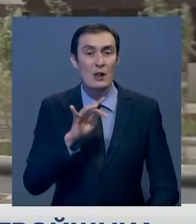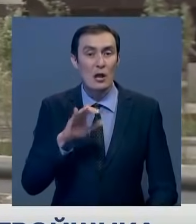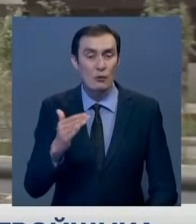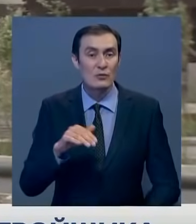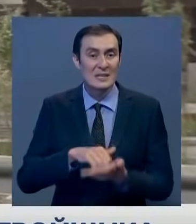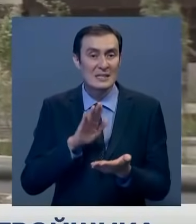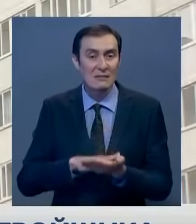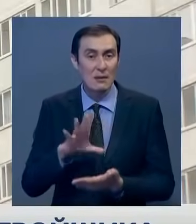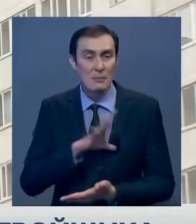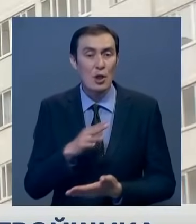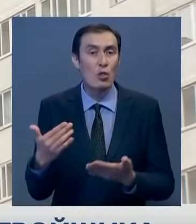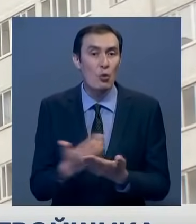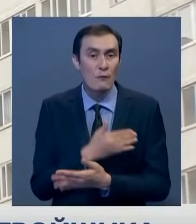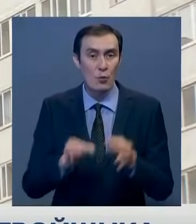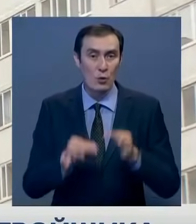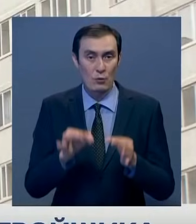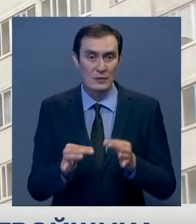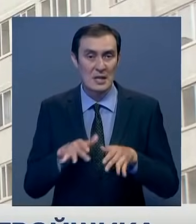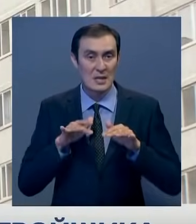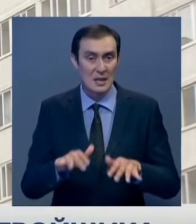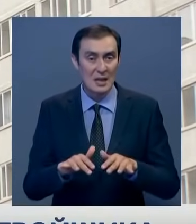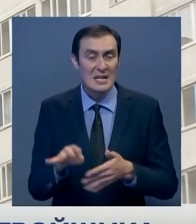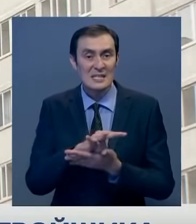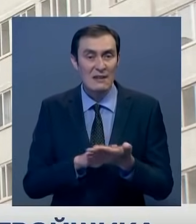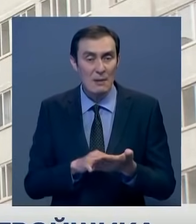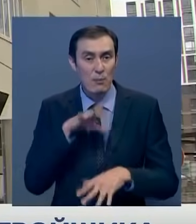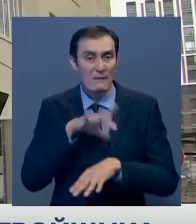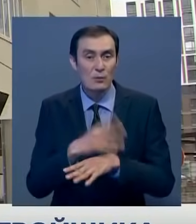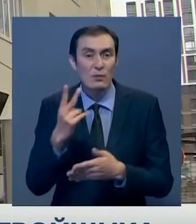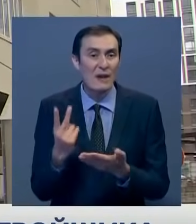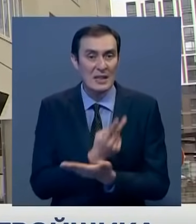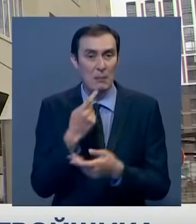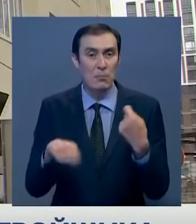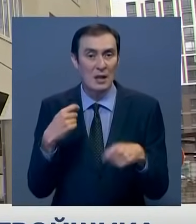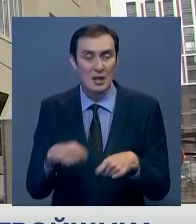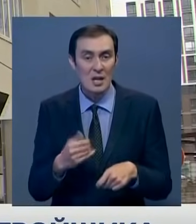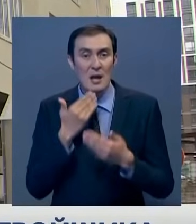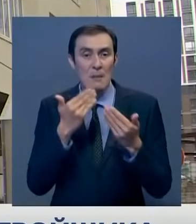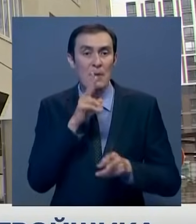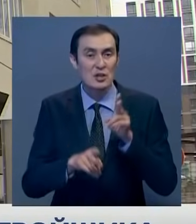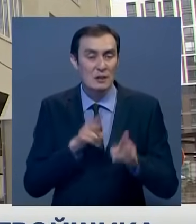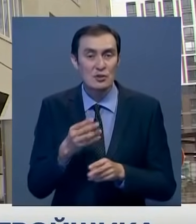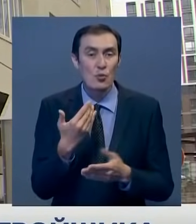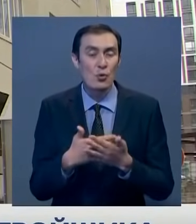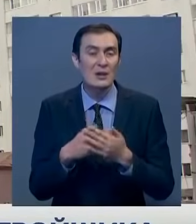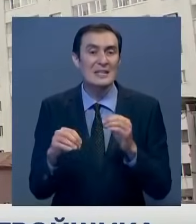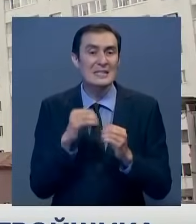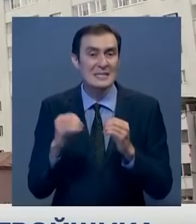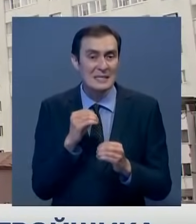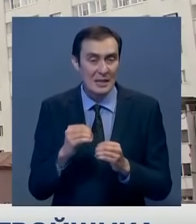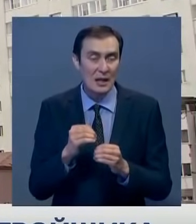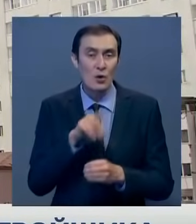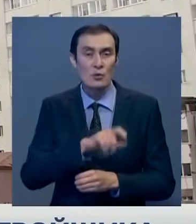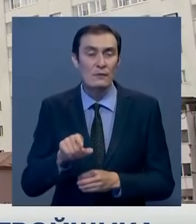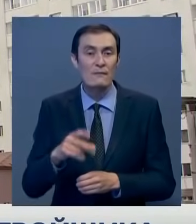Котлярова зарегистрировано новое уголовное дело. С заявлениями по факту двойных продаж обратились около 10 дольщиков теперь уже